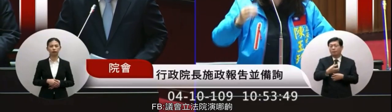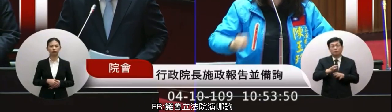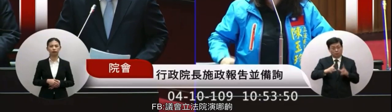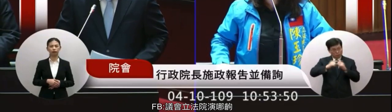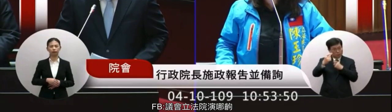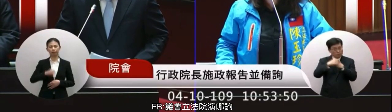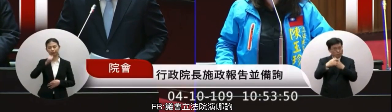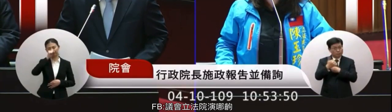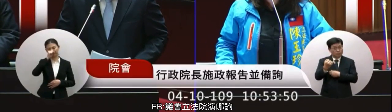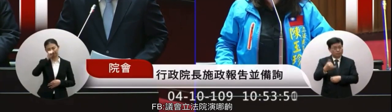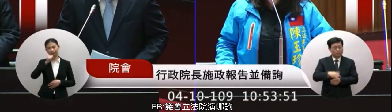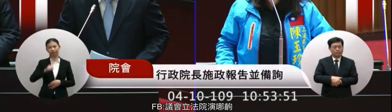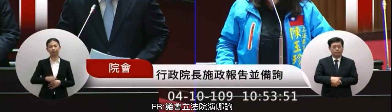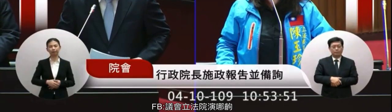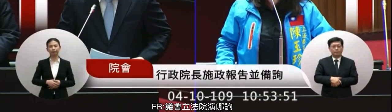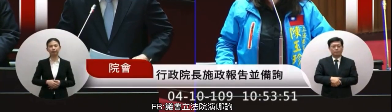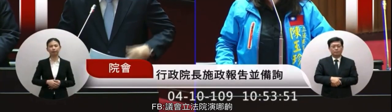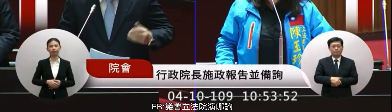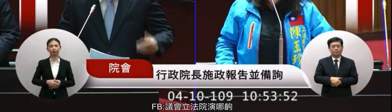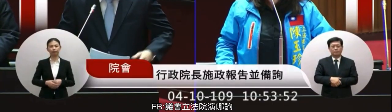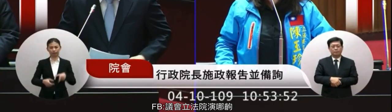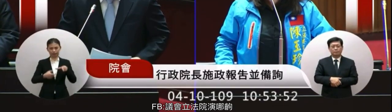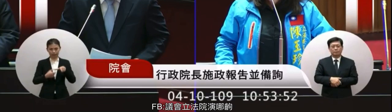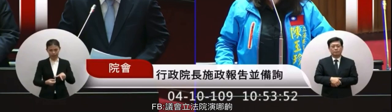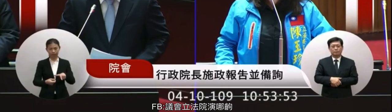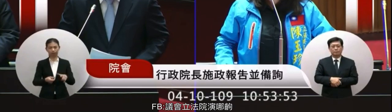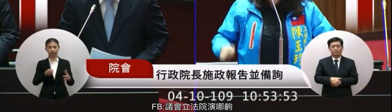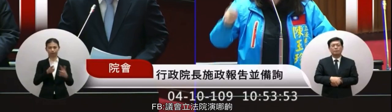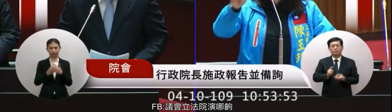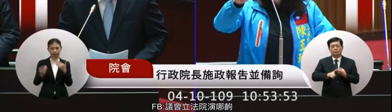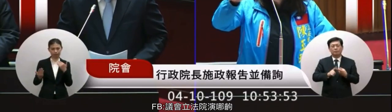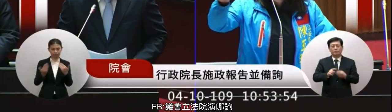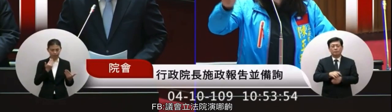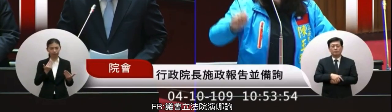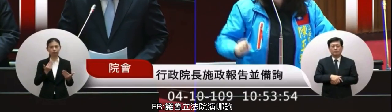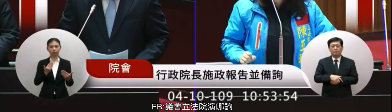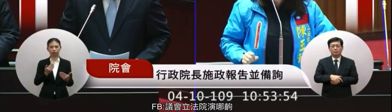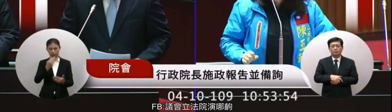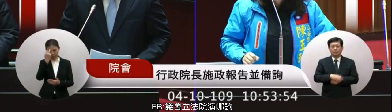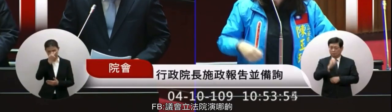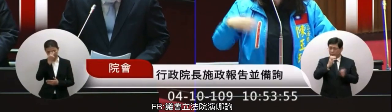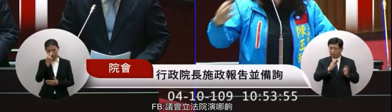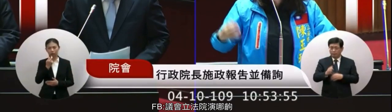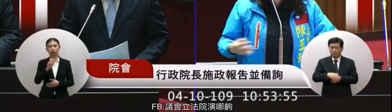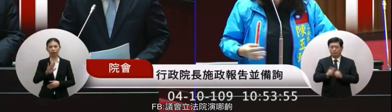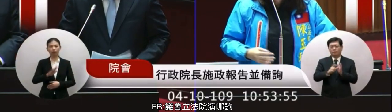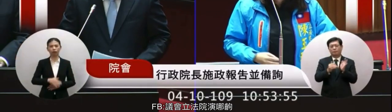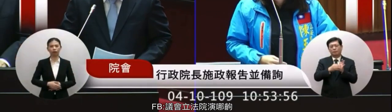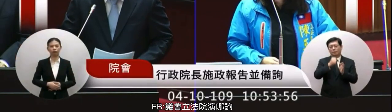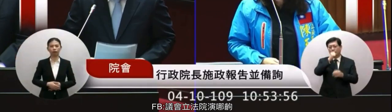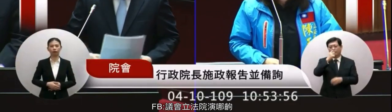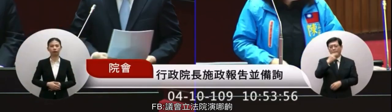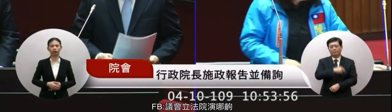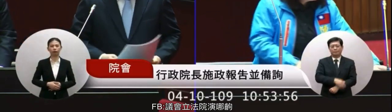去研究一下好吗？ 好，公开透明，哦、然后有个监督机制、 哦。对对对，不，那个方法了。